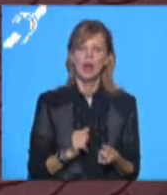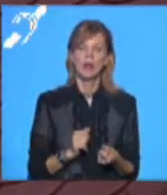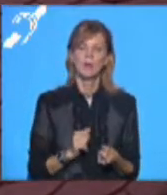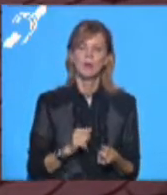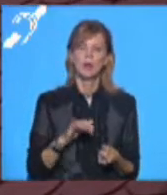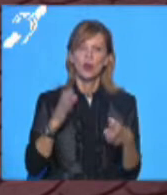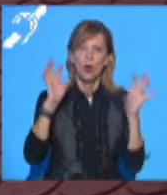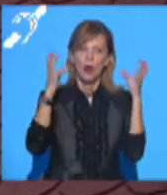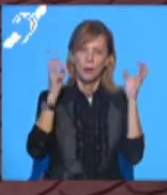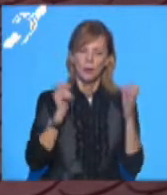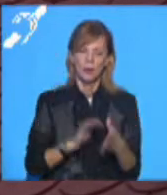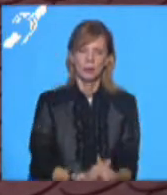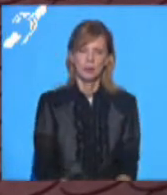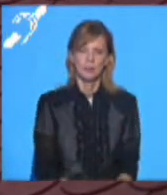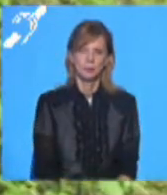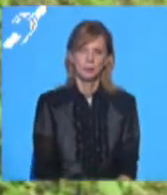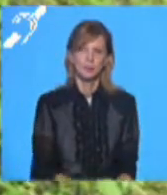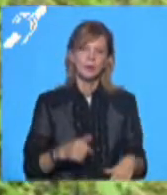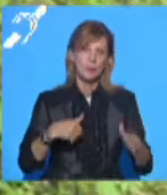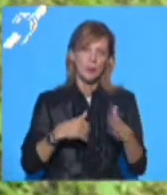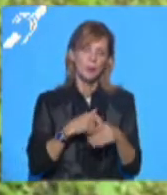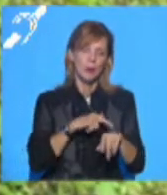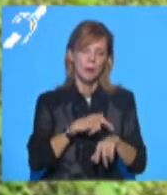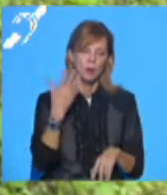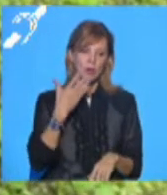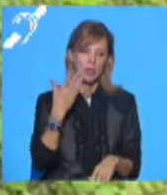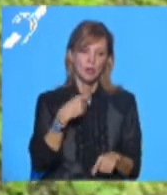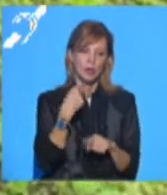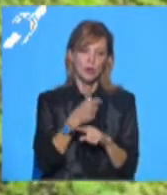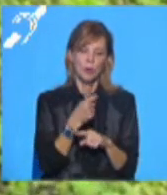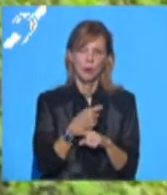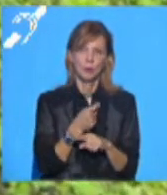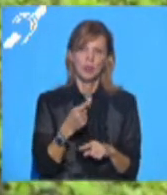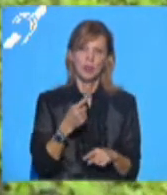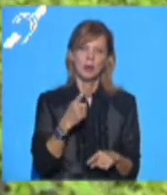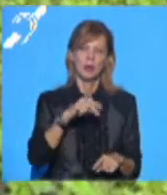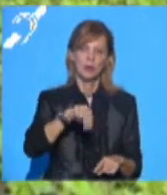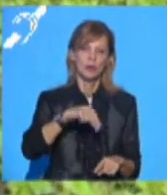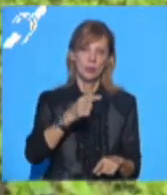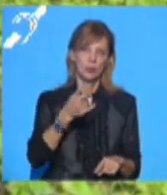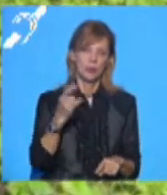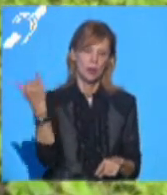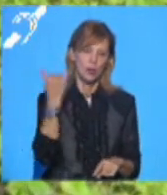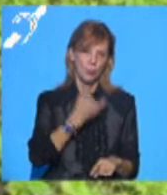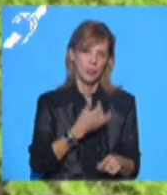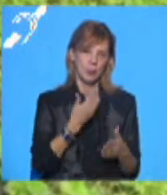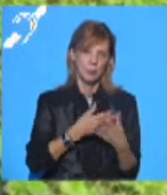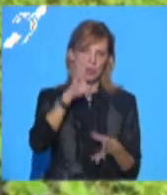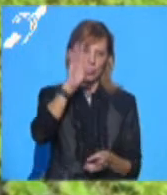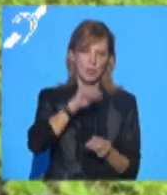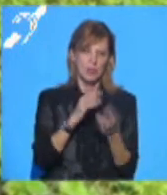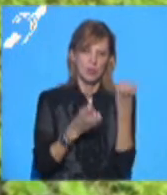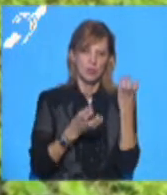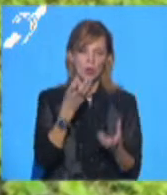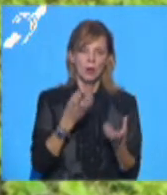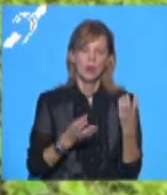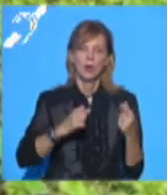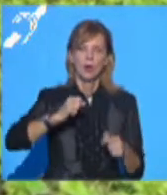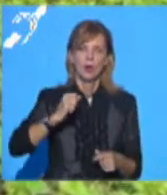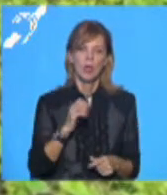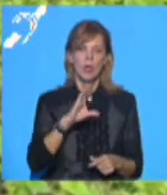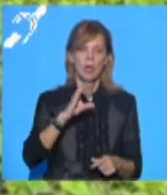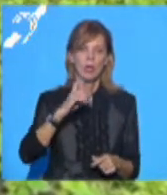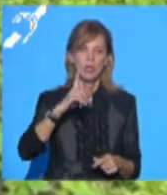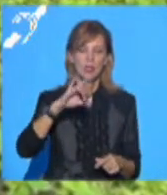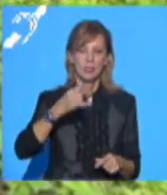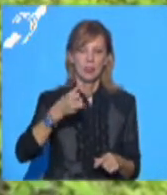și o ambulanță SMURD. În jurul orei 5, pompierii argeșeni au intervenit pentru lichidarea unui incendiu izbucnit în localitatea Călinești, satul